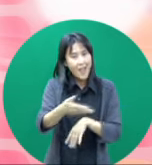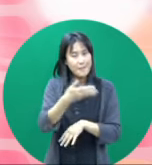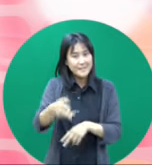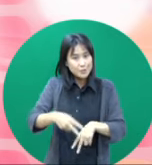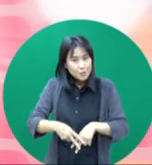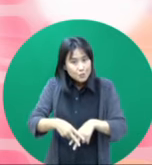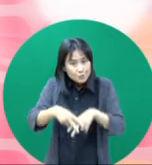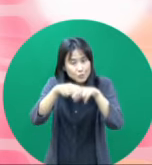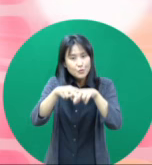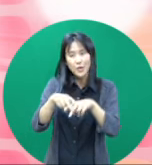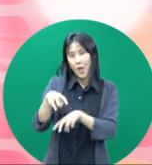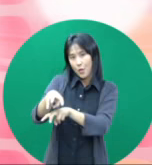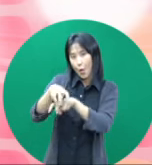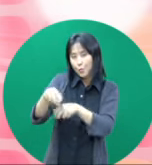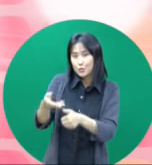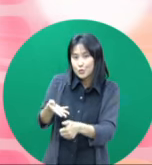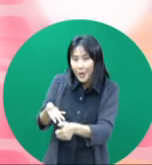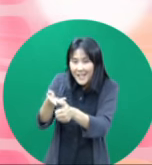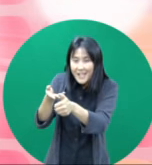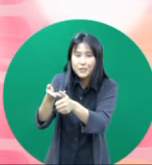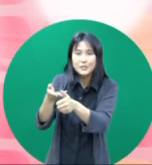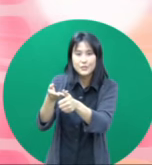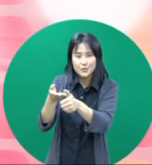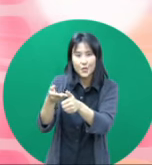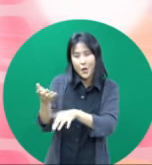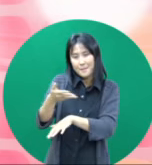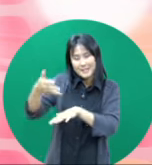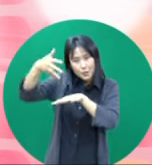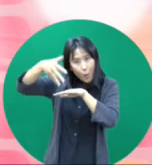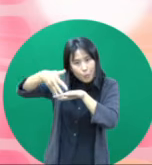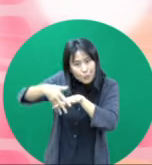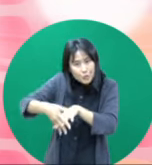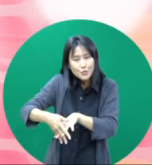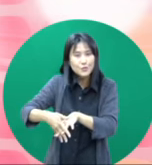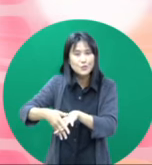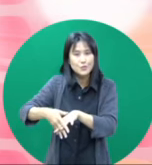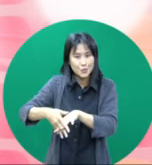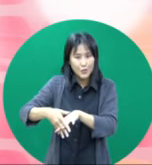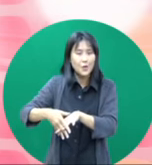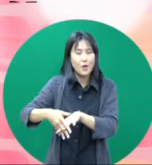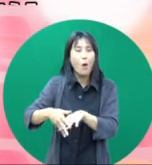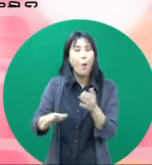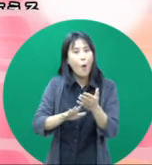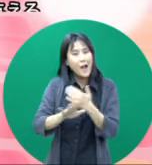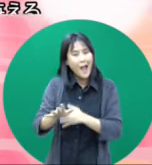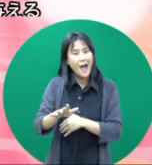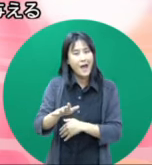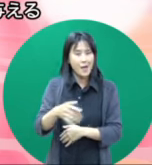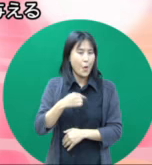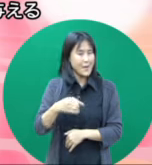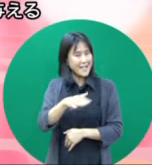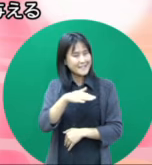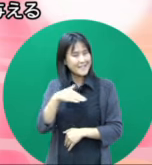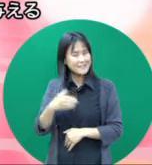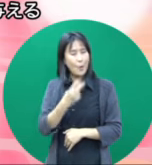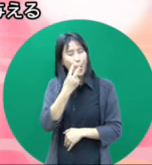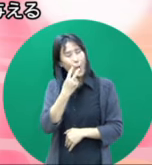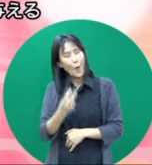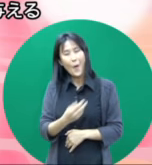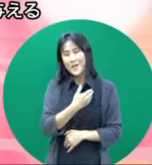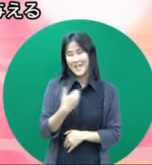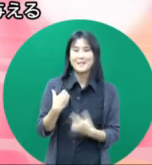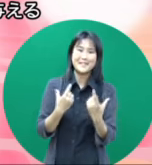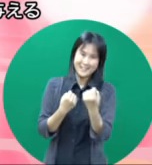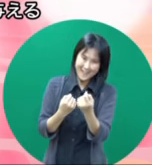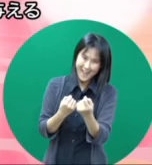水を蓄える、動物を養う、きれいな水を生み出す、そして人に安らぎを与える機